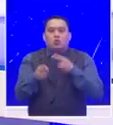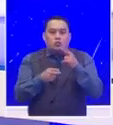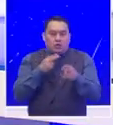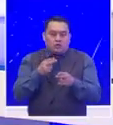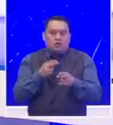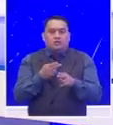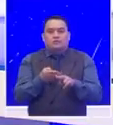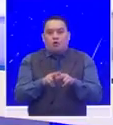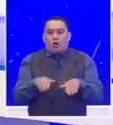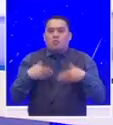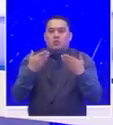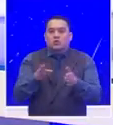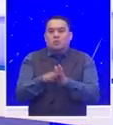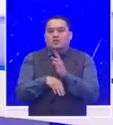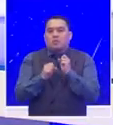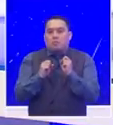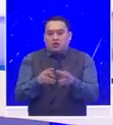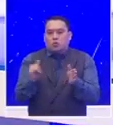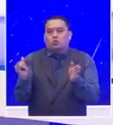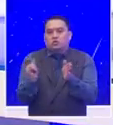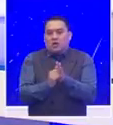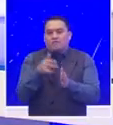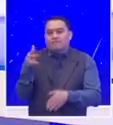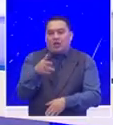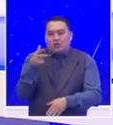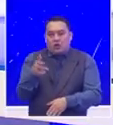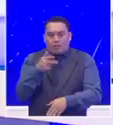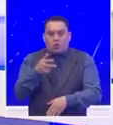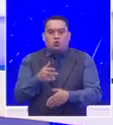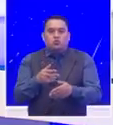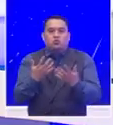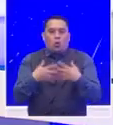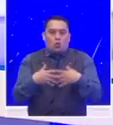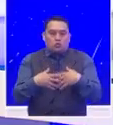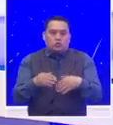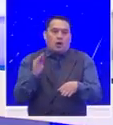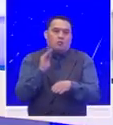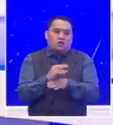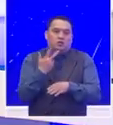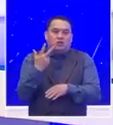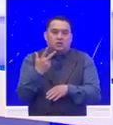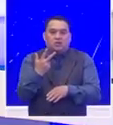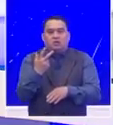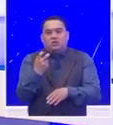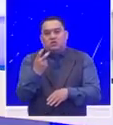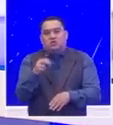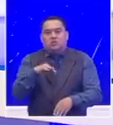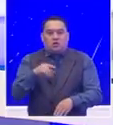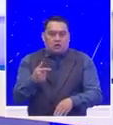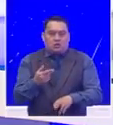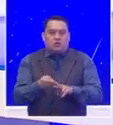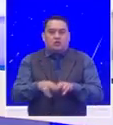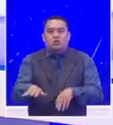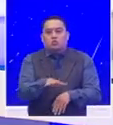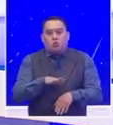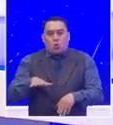многоэтажек сделать свое жилье безопасным. За установленное видеонаблюдение к коммунальным счетам добавится всего 300 тенге. Зато во дворах